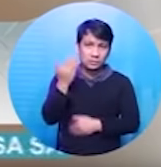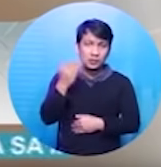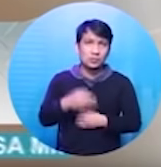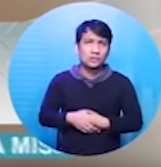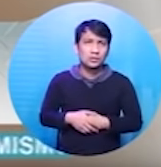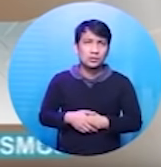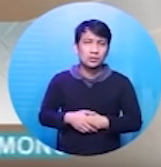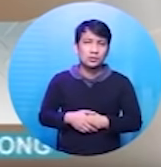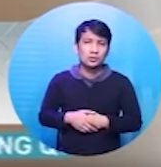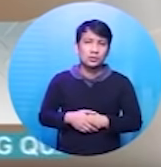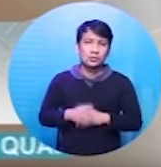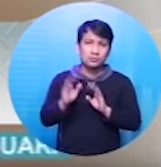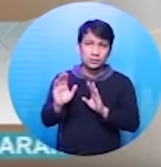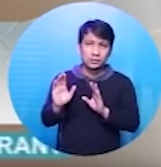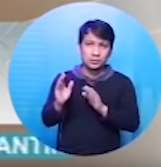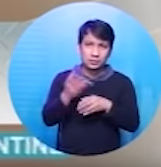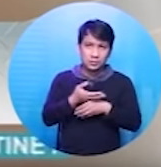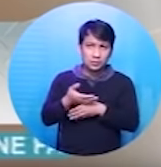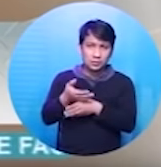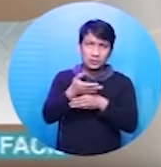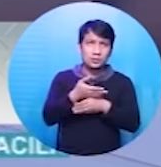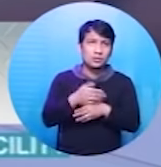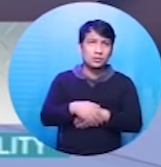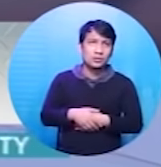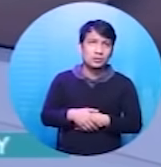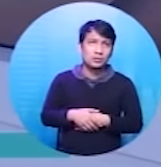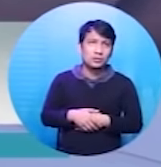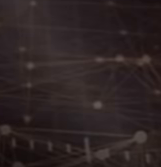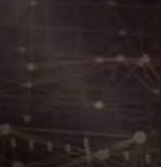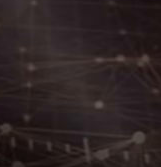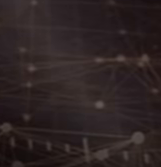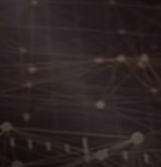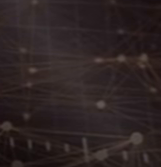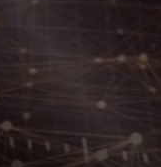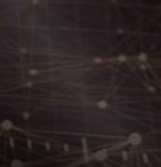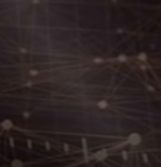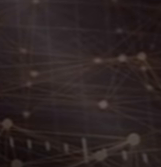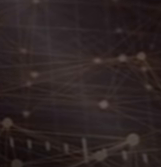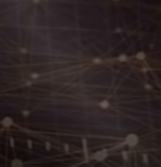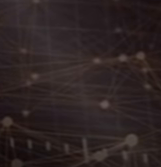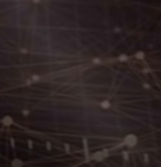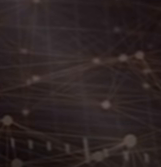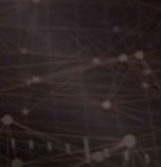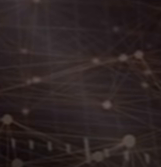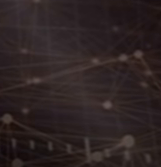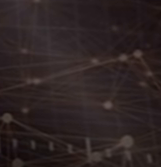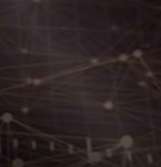ingat po kayong lahat dyan. God bless. Oh, salamat po.